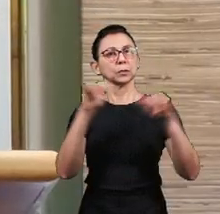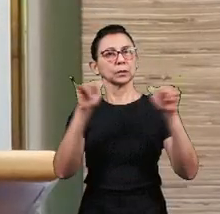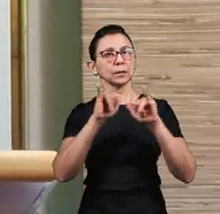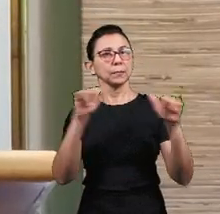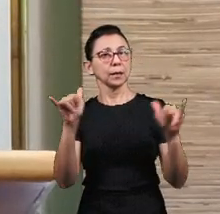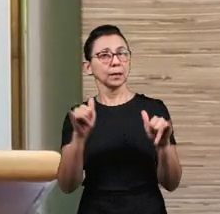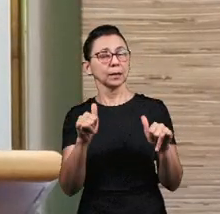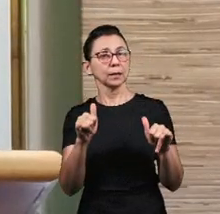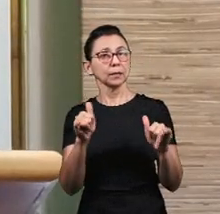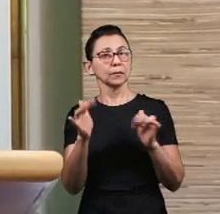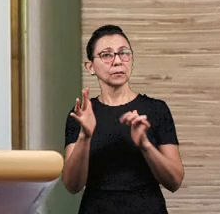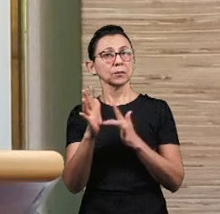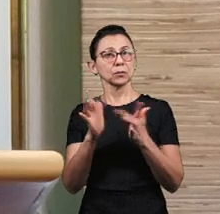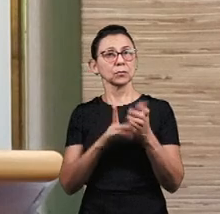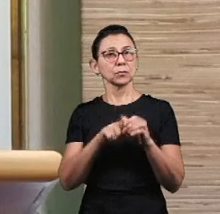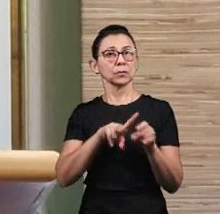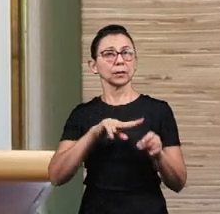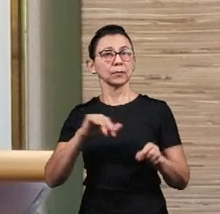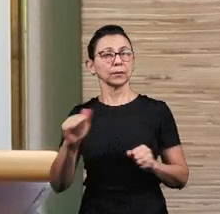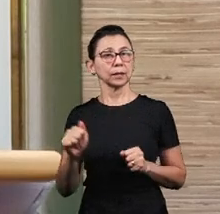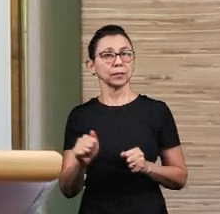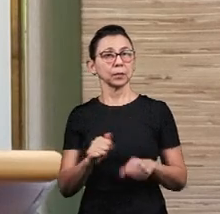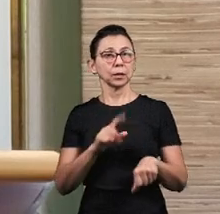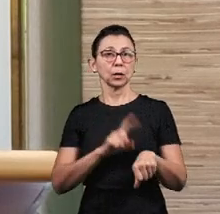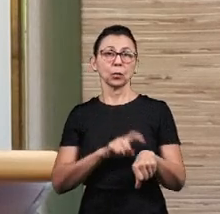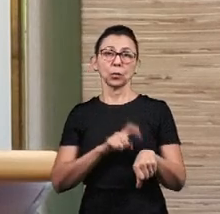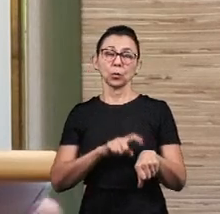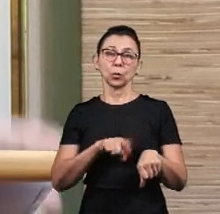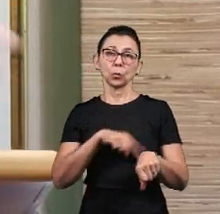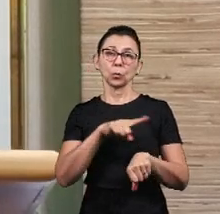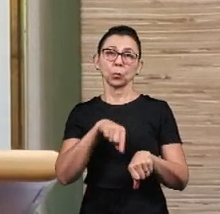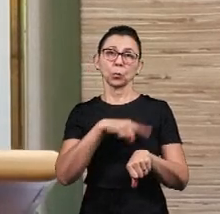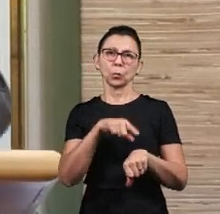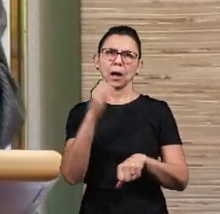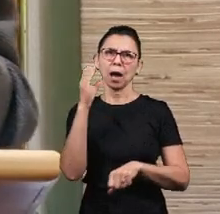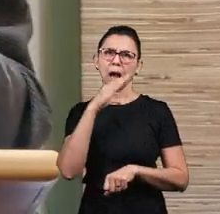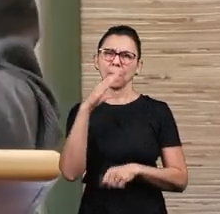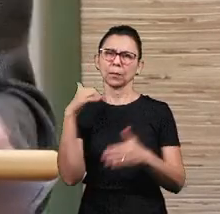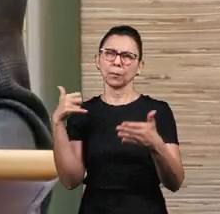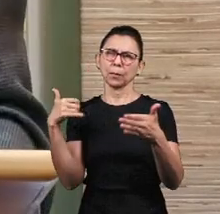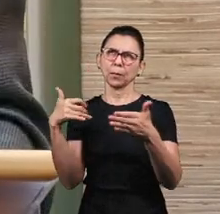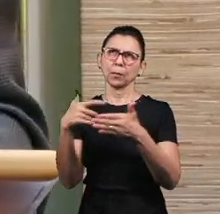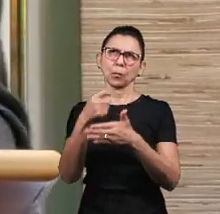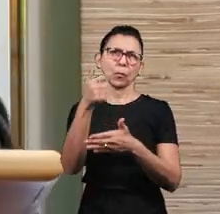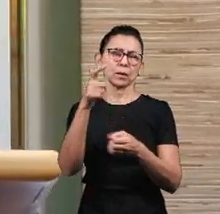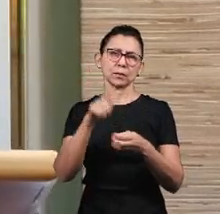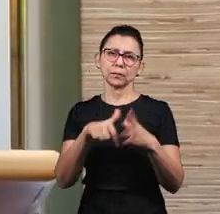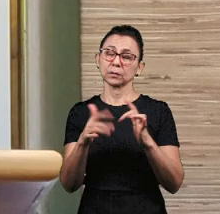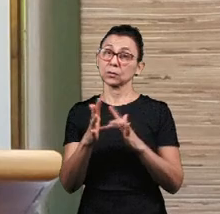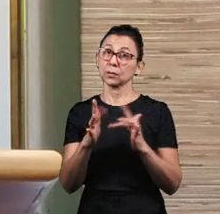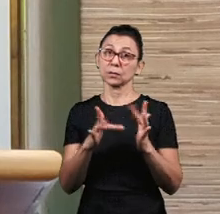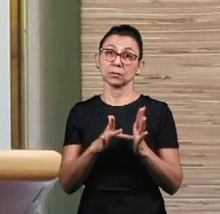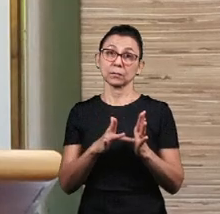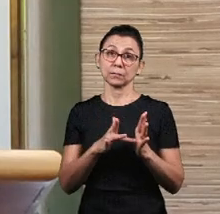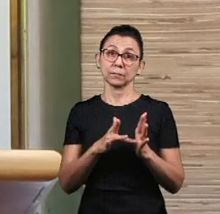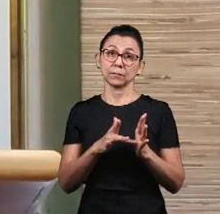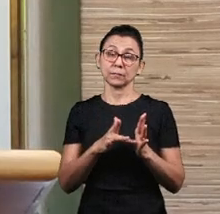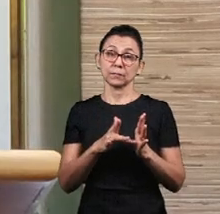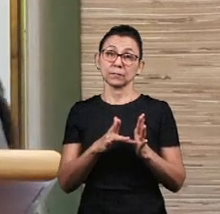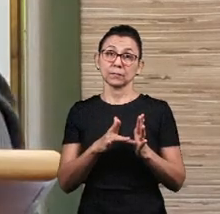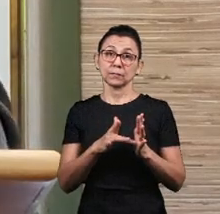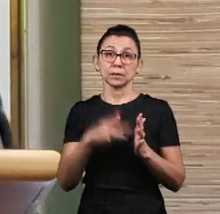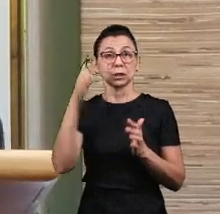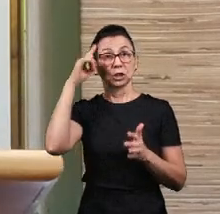proche. La venue du Seigneur s'approche. Nous ne savons pas que c'est demain ou après-demain, mais